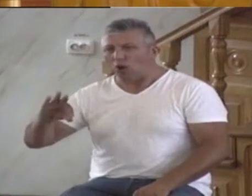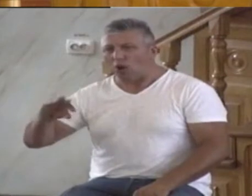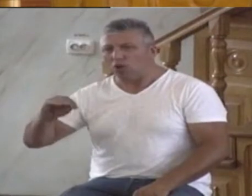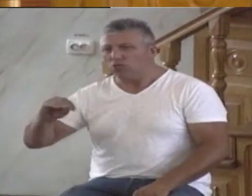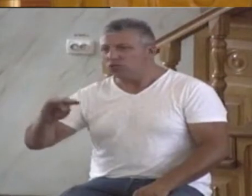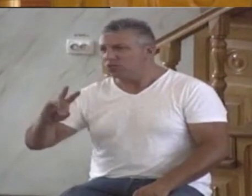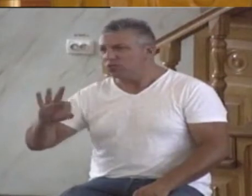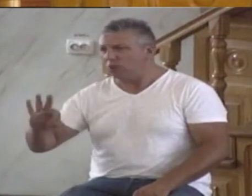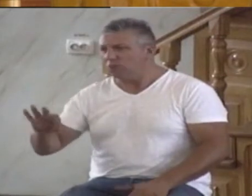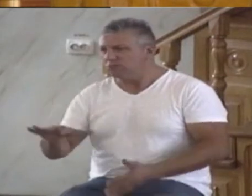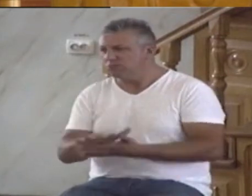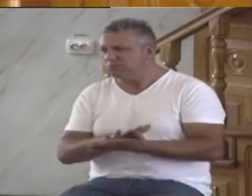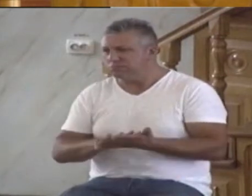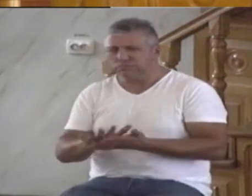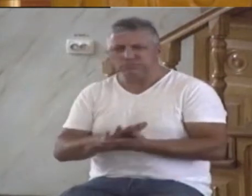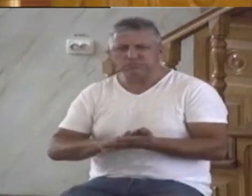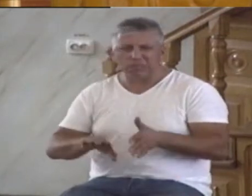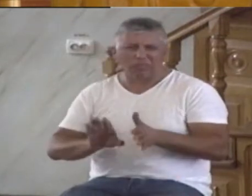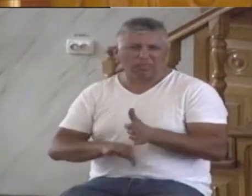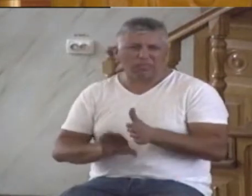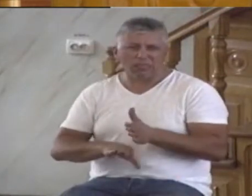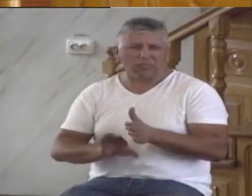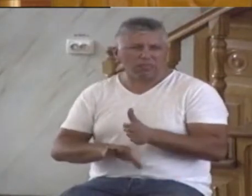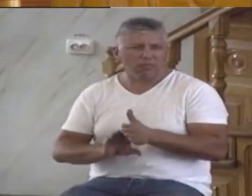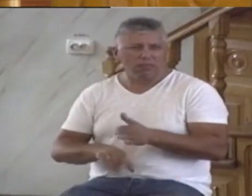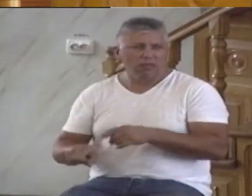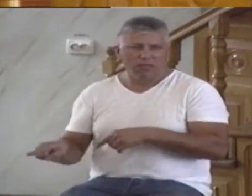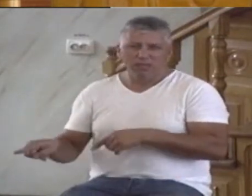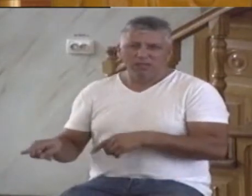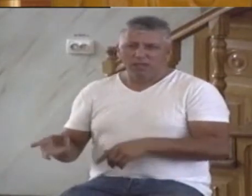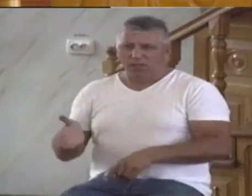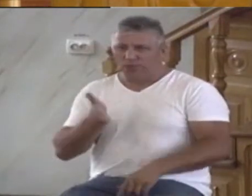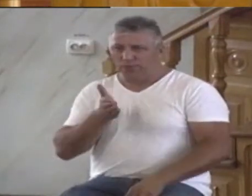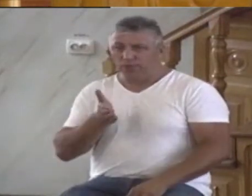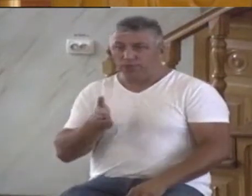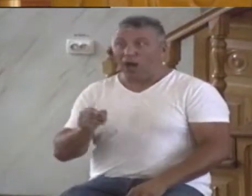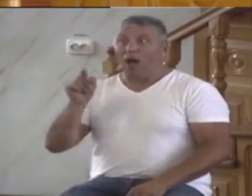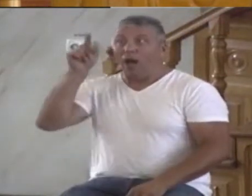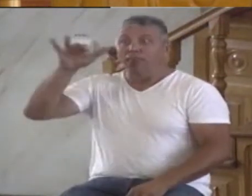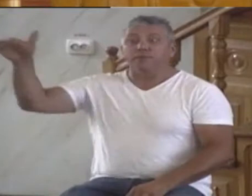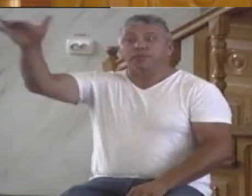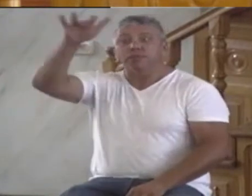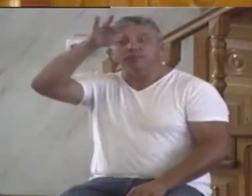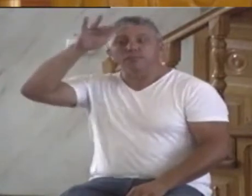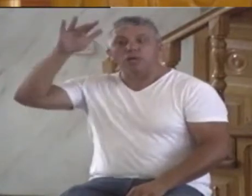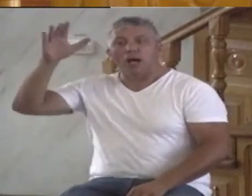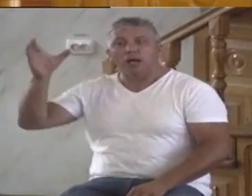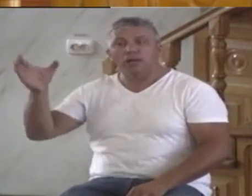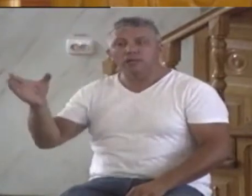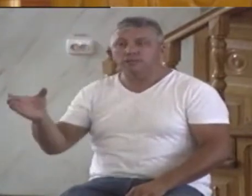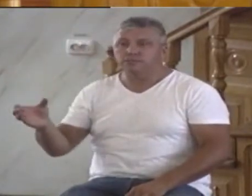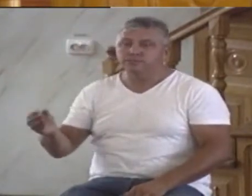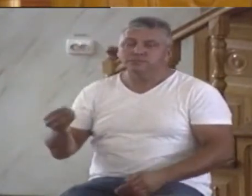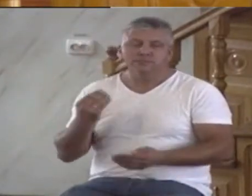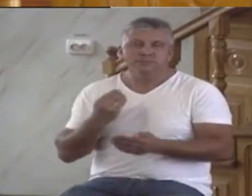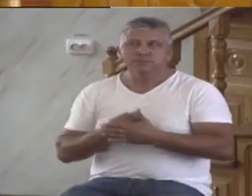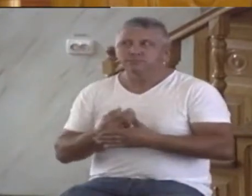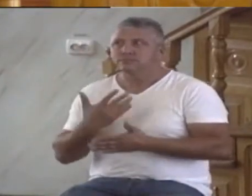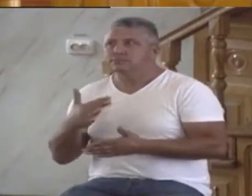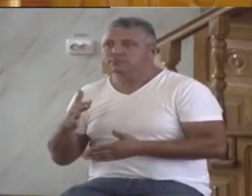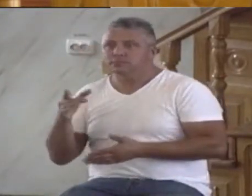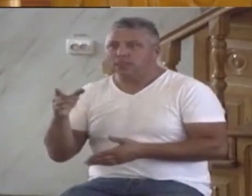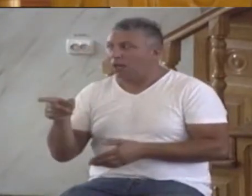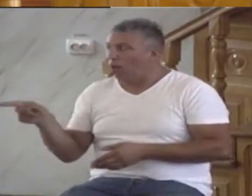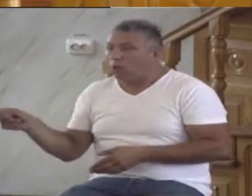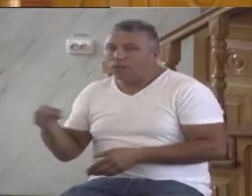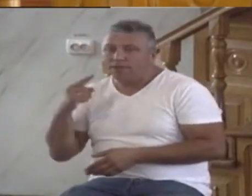на небесах, имеют настоящую ценность. Именно об этом была его проповедь. Он говорил: «Покайтесь,